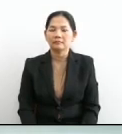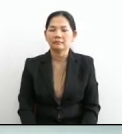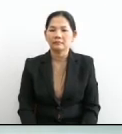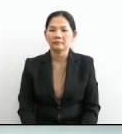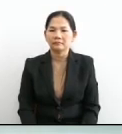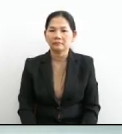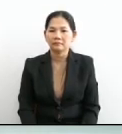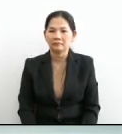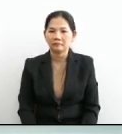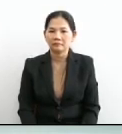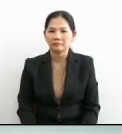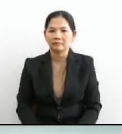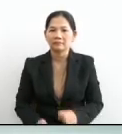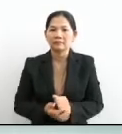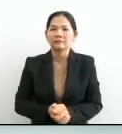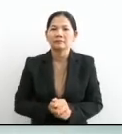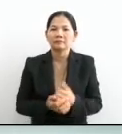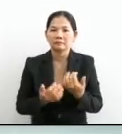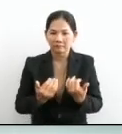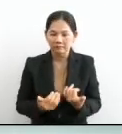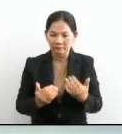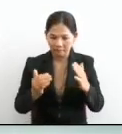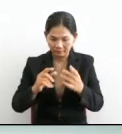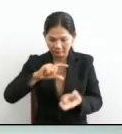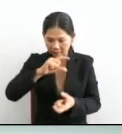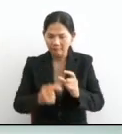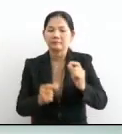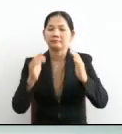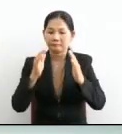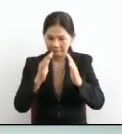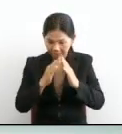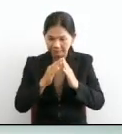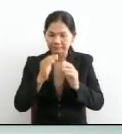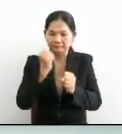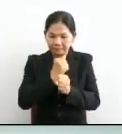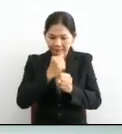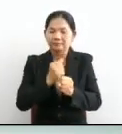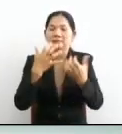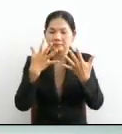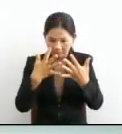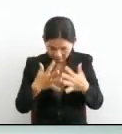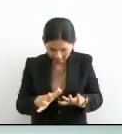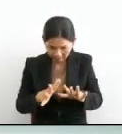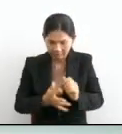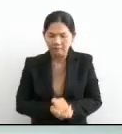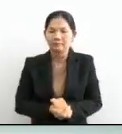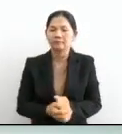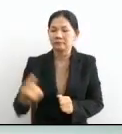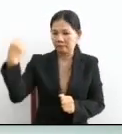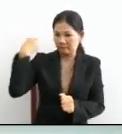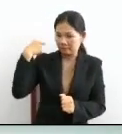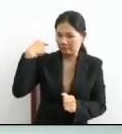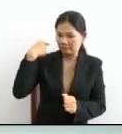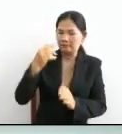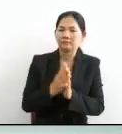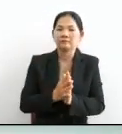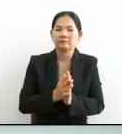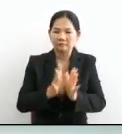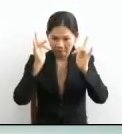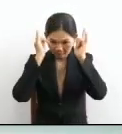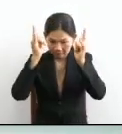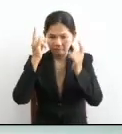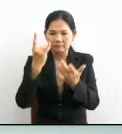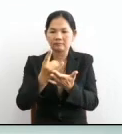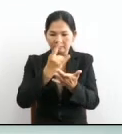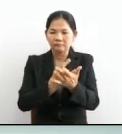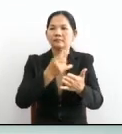chàn chấn chà dương bám chà phơi cầm nai cạch cá chà ruột hai chàn chấn tam sa mấn là nè krup ba mồ riên mì riên